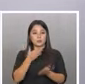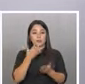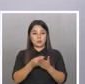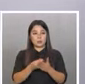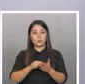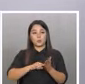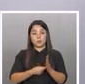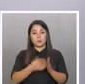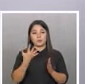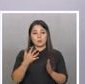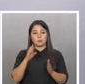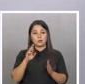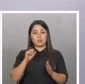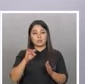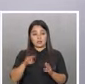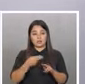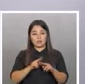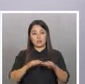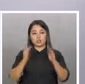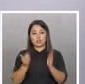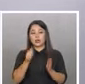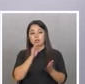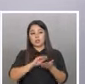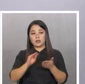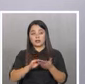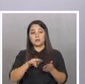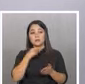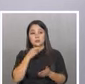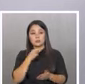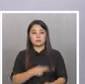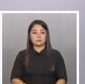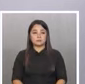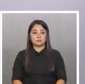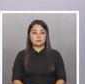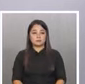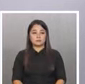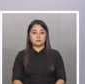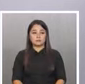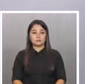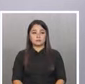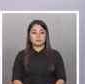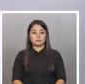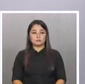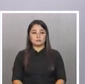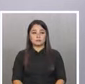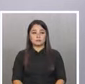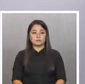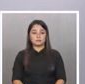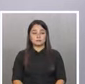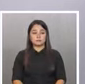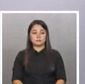квадрат. Осыны енді жақша сыртына көбейтіп жазамыз. 5b квадрат көбейту 2a азайтылған